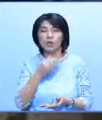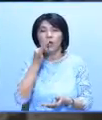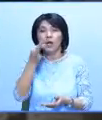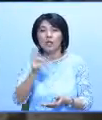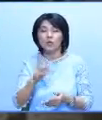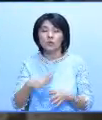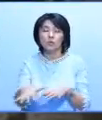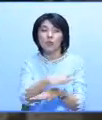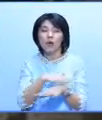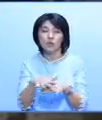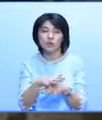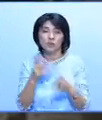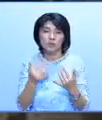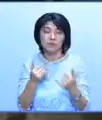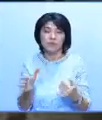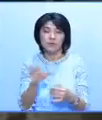халықтан көптеген